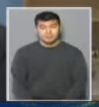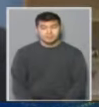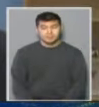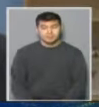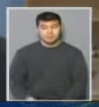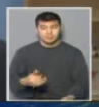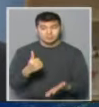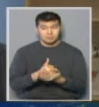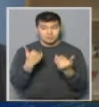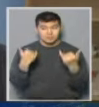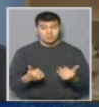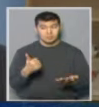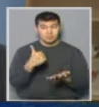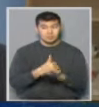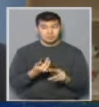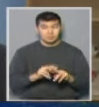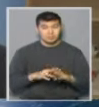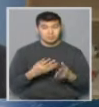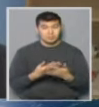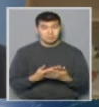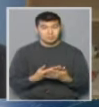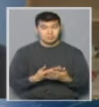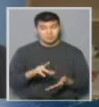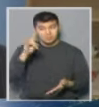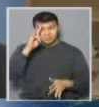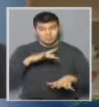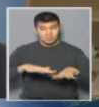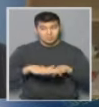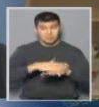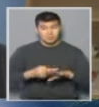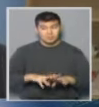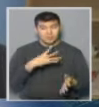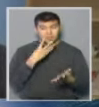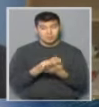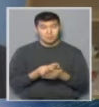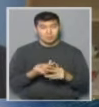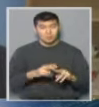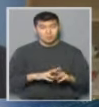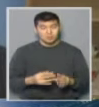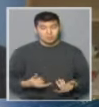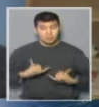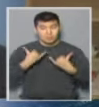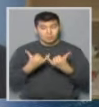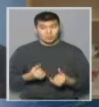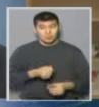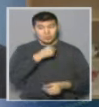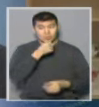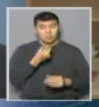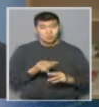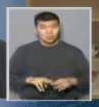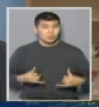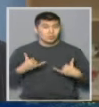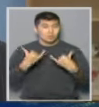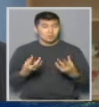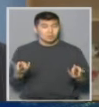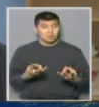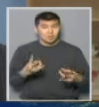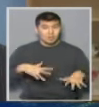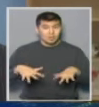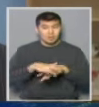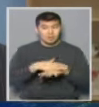негізгі бүгінгі шарамыздың мақсаты жаңа қазақ халқы өзінің қариясын сыйлап үлкендердің құрметтеген халықпыз ғой. Біздер